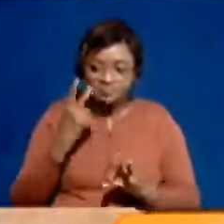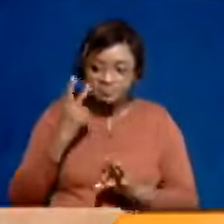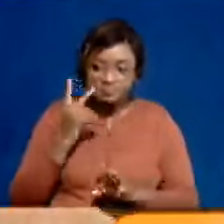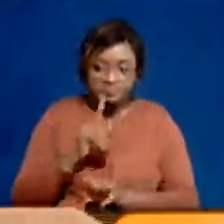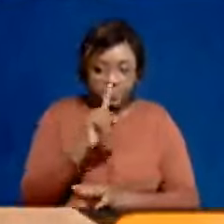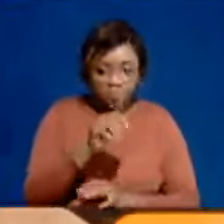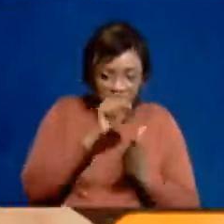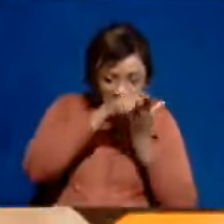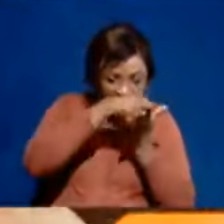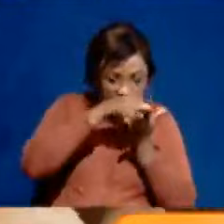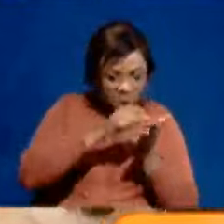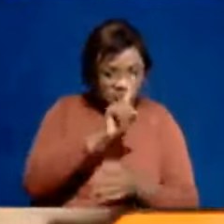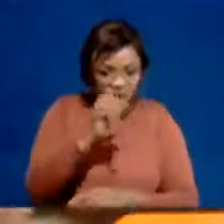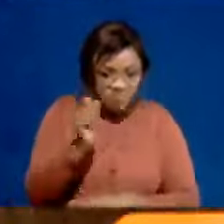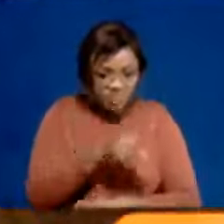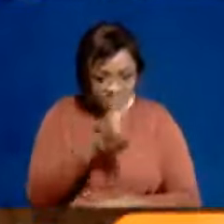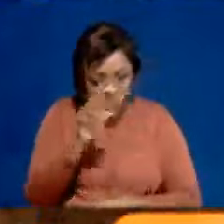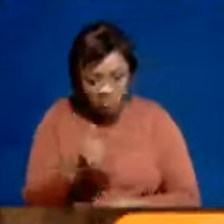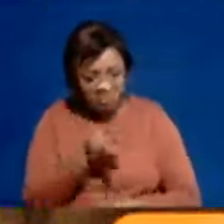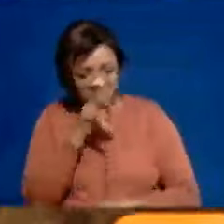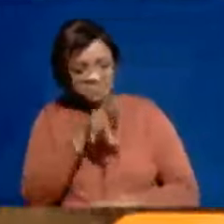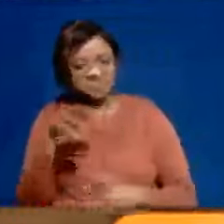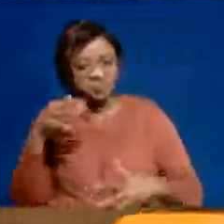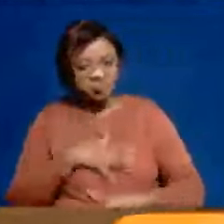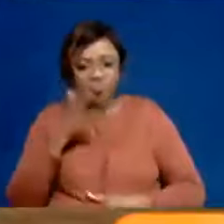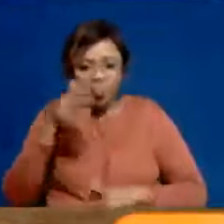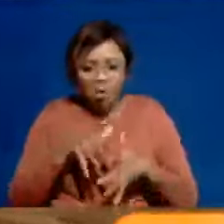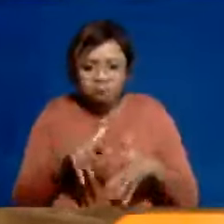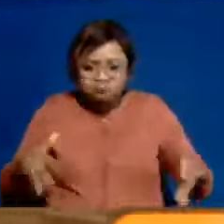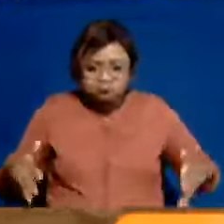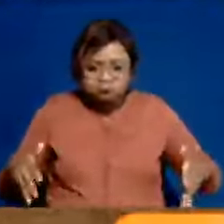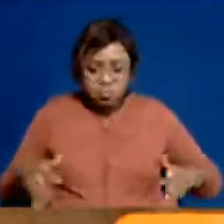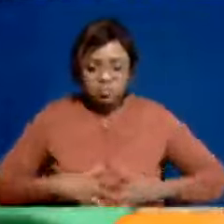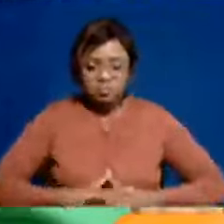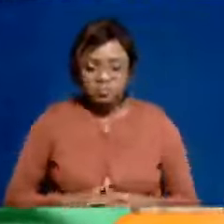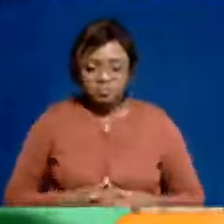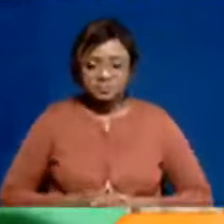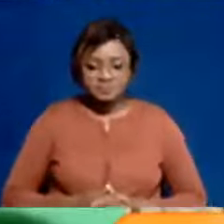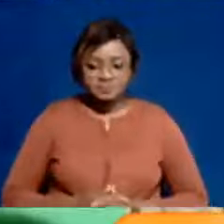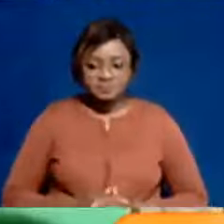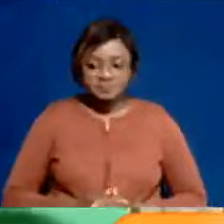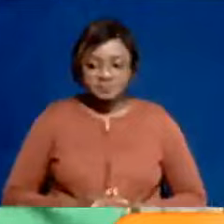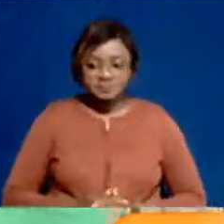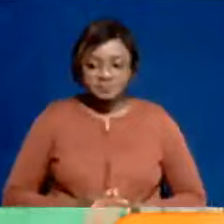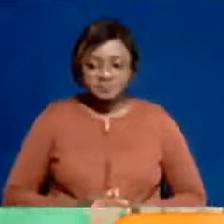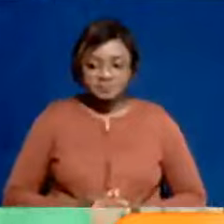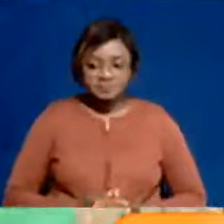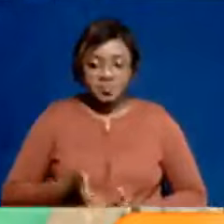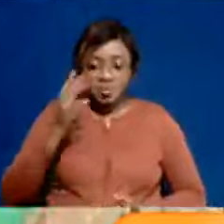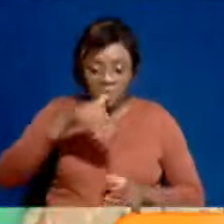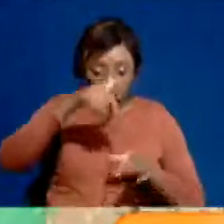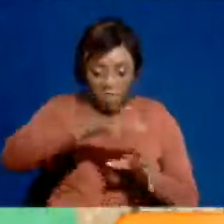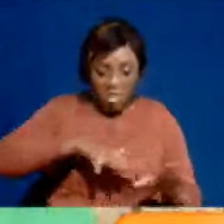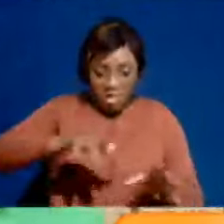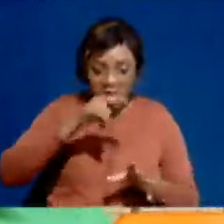mwezi mmoja ama miezi miwili, unaweza shindwa kwa sababu ya vile inakuwa vizuri. Hii ni kwa sababu kuna joto